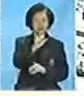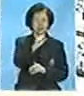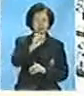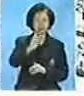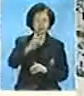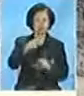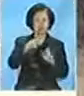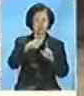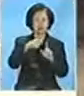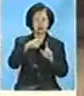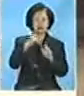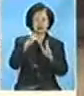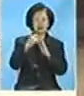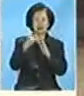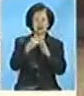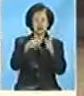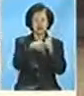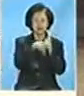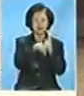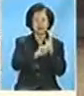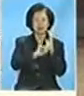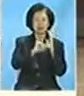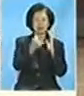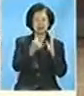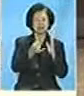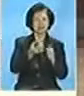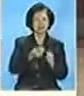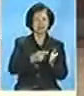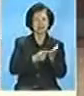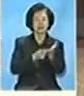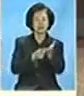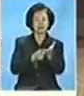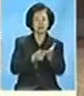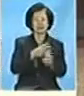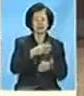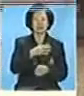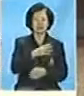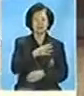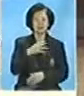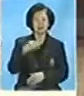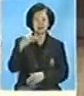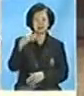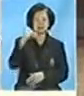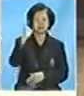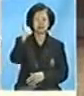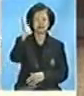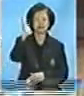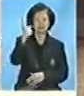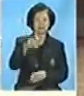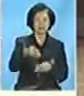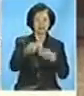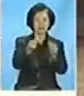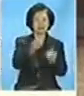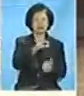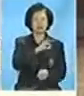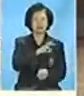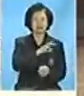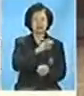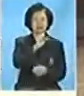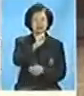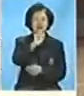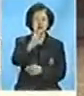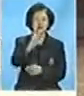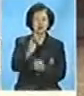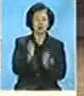วันนี้ผมขอแนะนำตัวและกล่าววิสัยทัศน์เพื่อให้เพื่อนสมาชิกวุฒิสภาได้ประกอบการตั